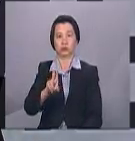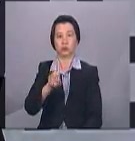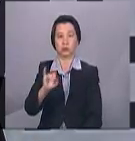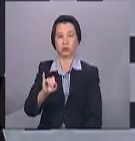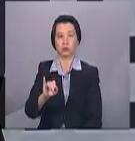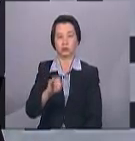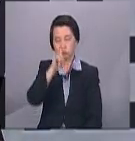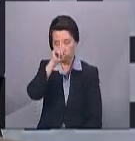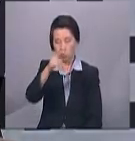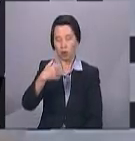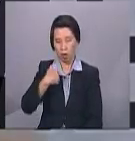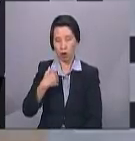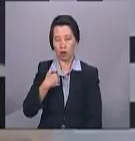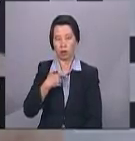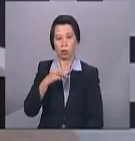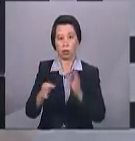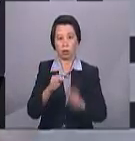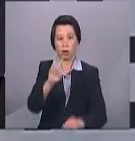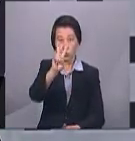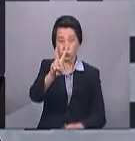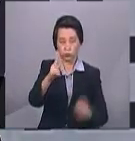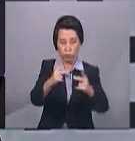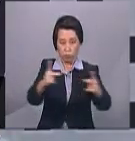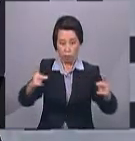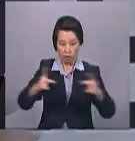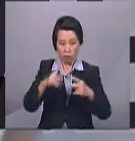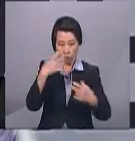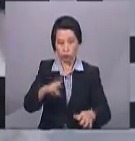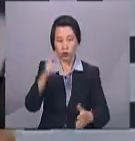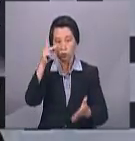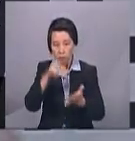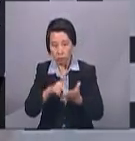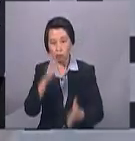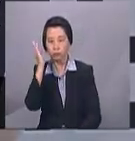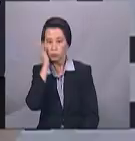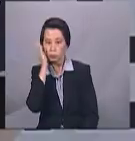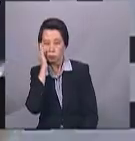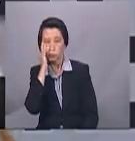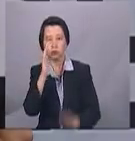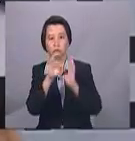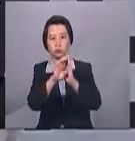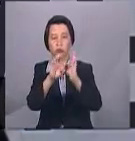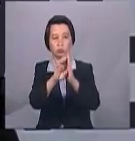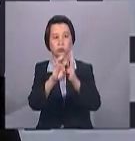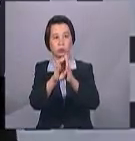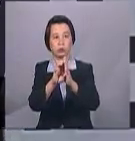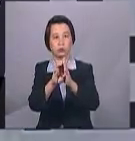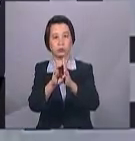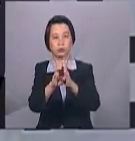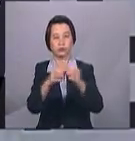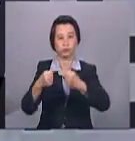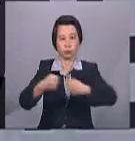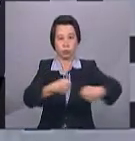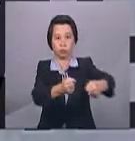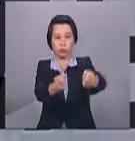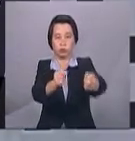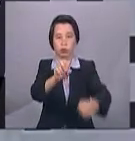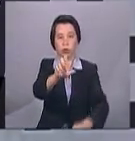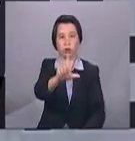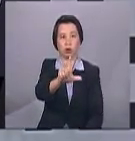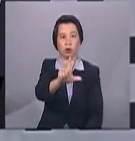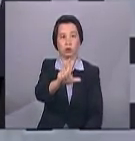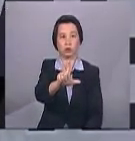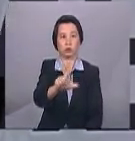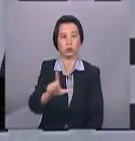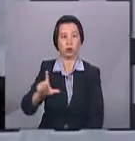Memang ada, kalau dua-dua kawasan yang kita telah kenal pasti, contohnya di Sungai Lui,